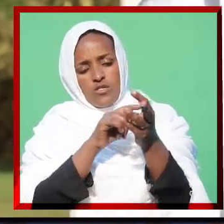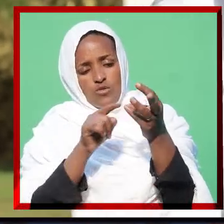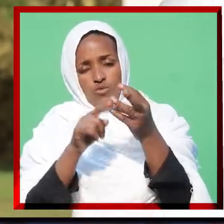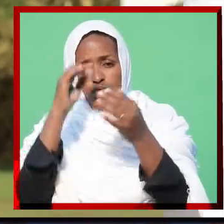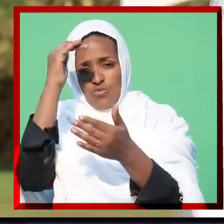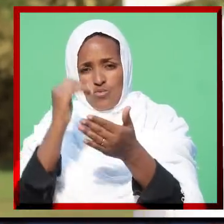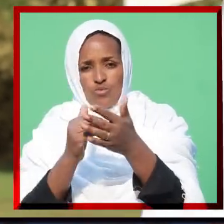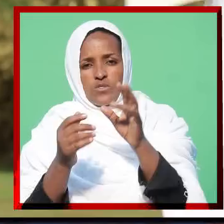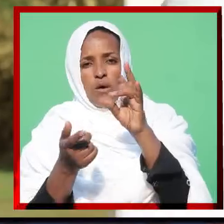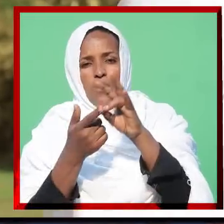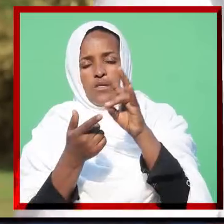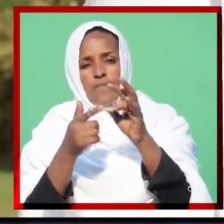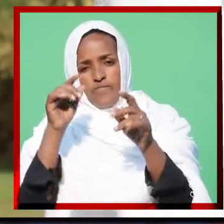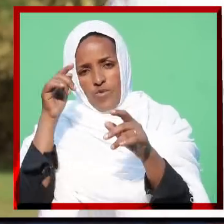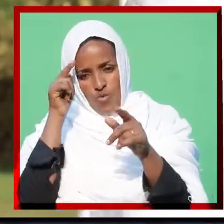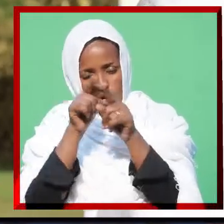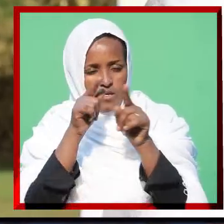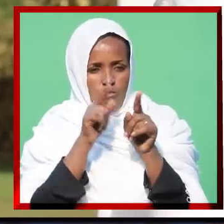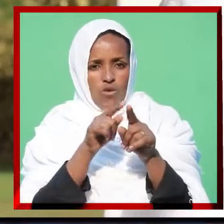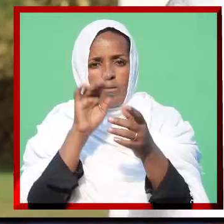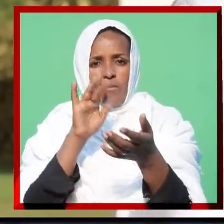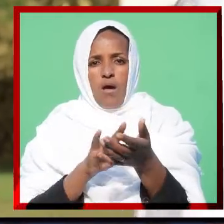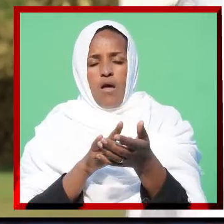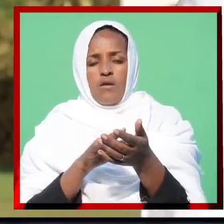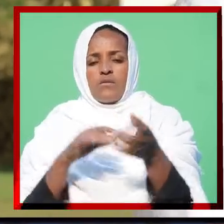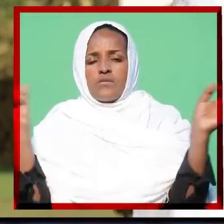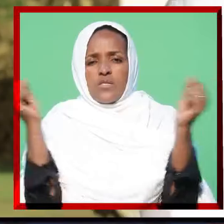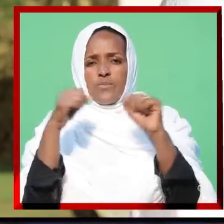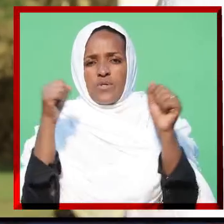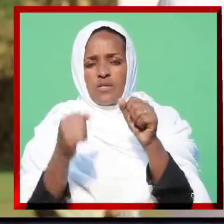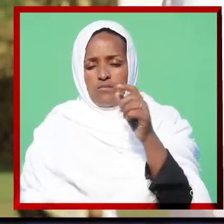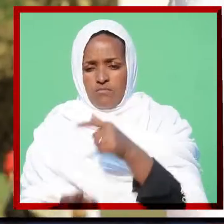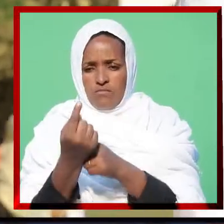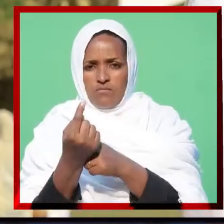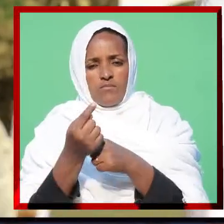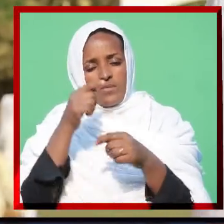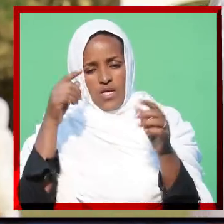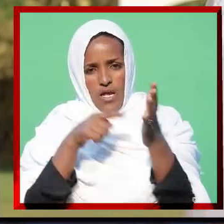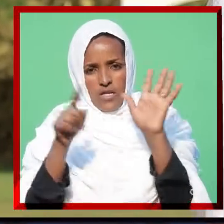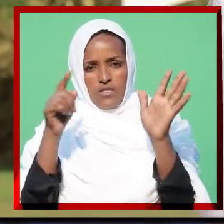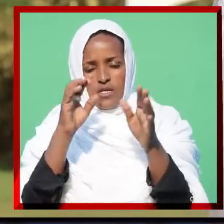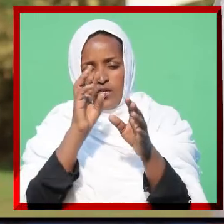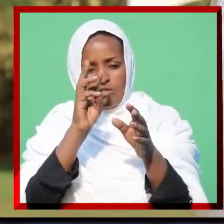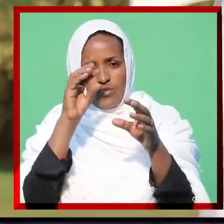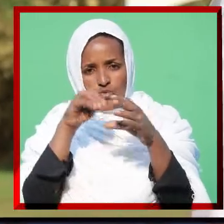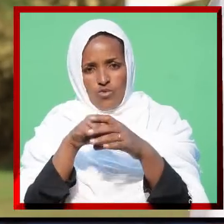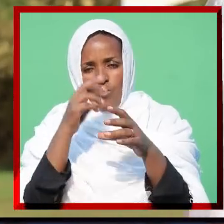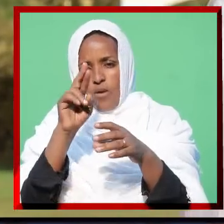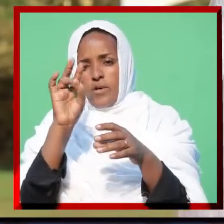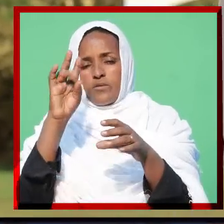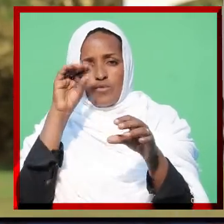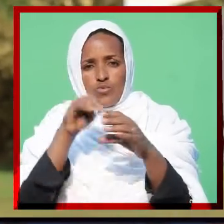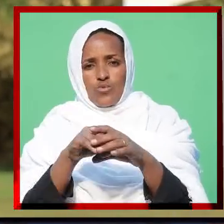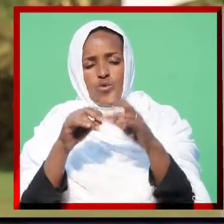ዘረዘረ። ሰባተኛውም ደግሞ በወንድማማች መካከል ጠብን የሚዘራ እንደሆነ ገለጸ። ከስድስቱ ውስጥ ወይም ከሰባቱ